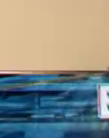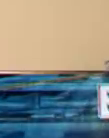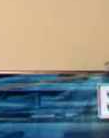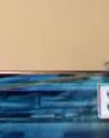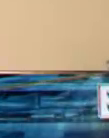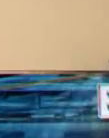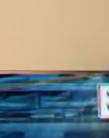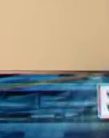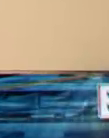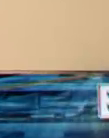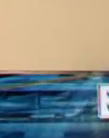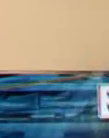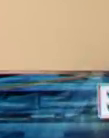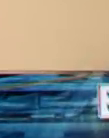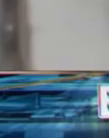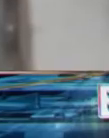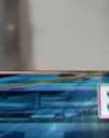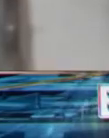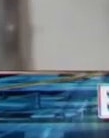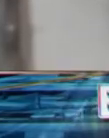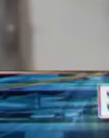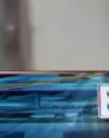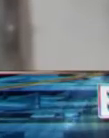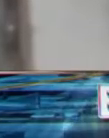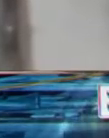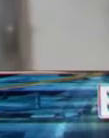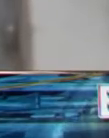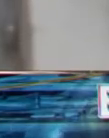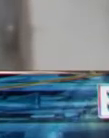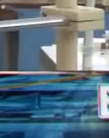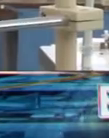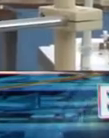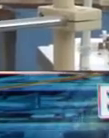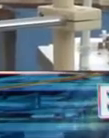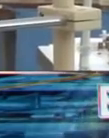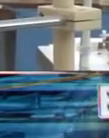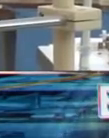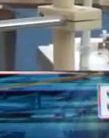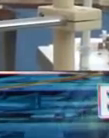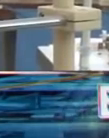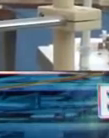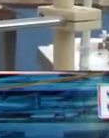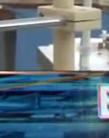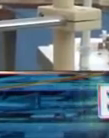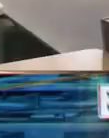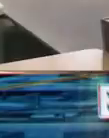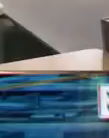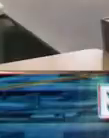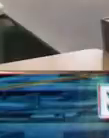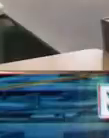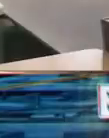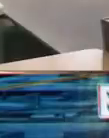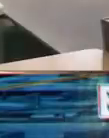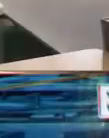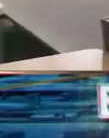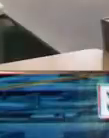Тапсырыстарын сырып бетперде тіге бастады. Текелдегі Қазақстан текстилайн фабрикасы күніне 1500 маска тігіп жатыр. Бірінші